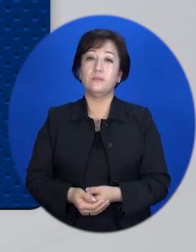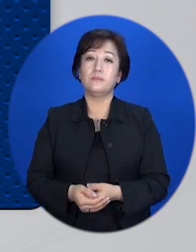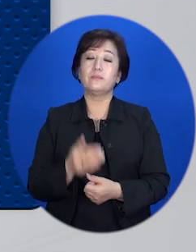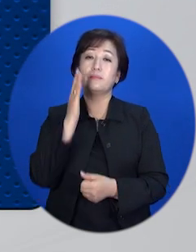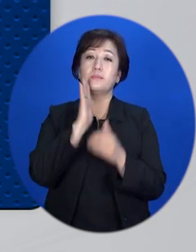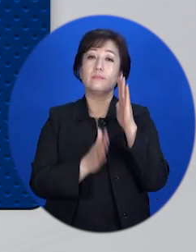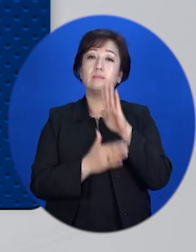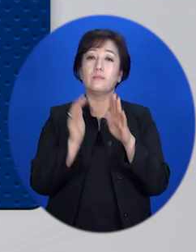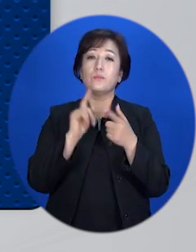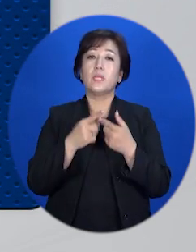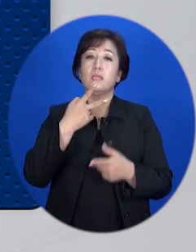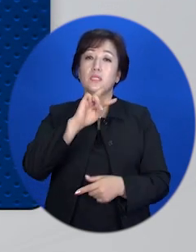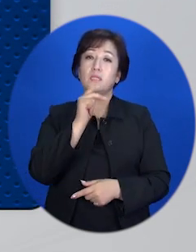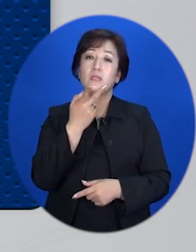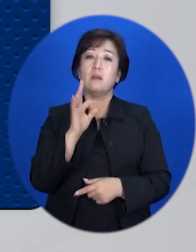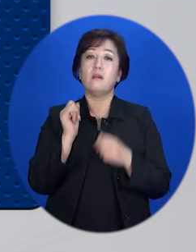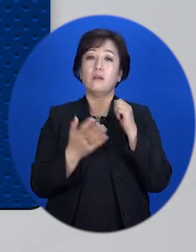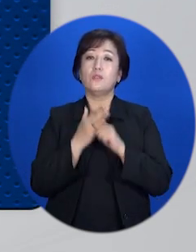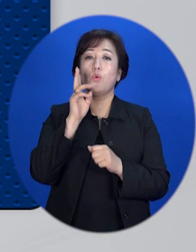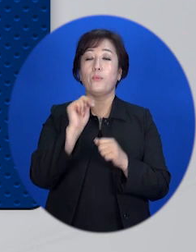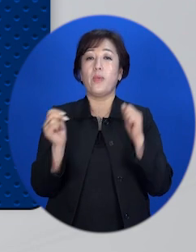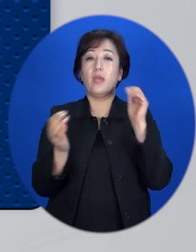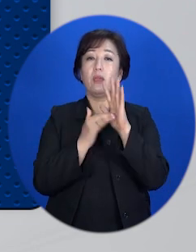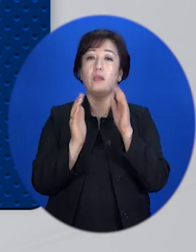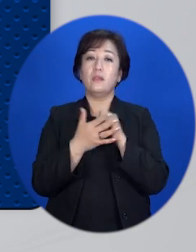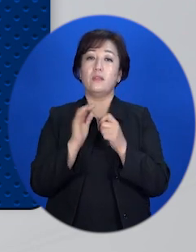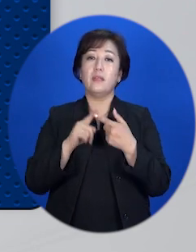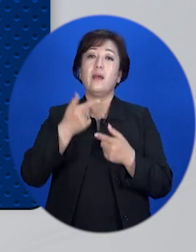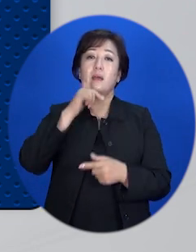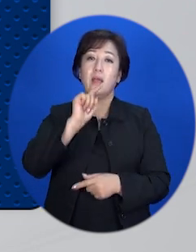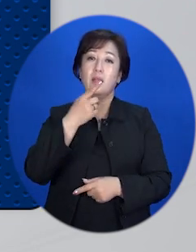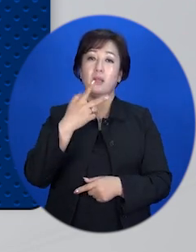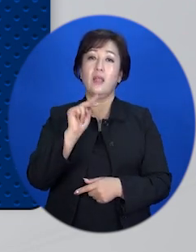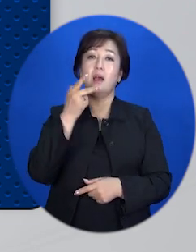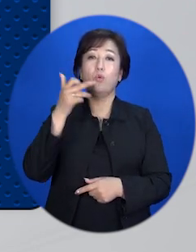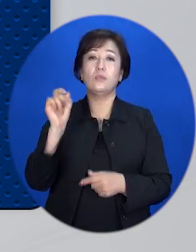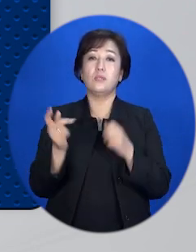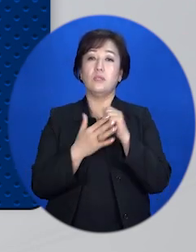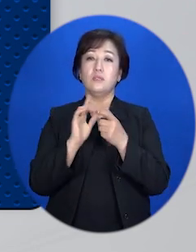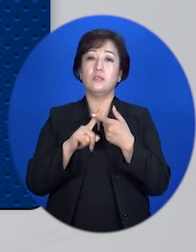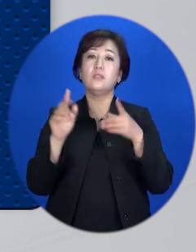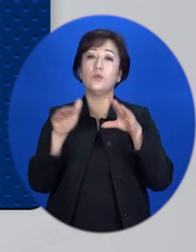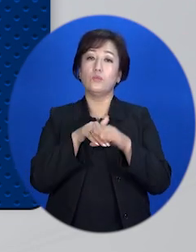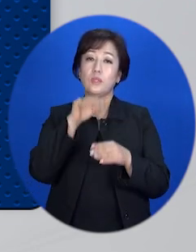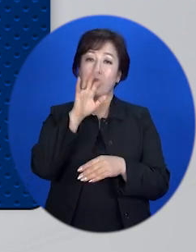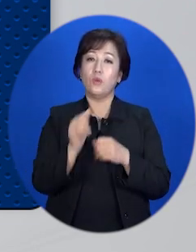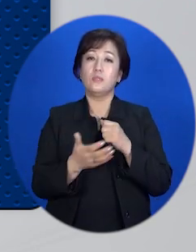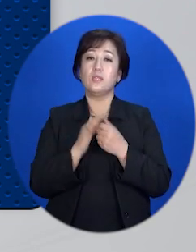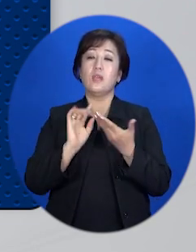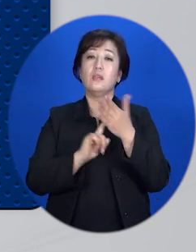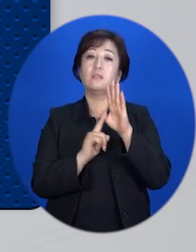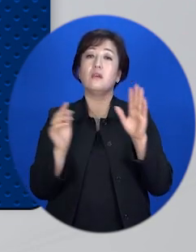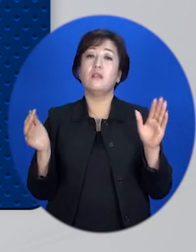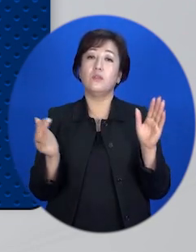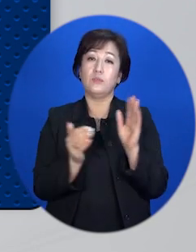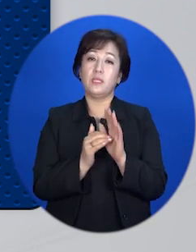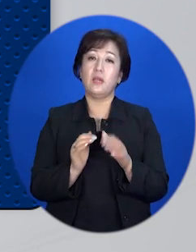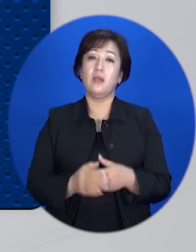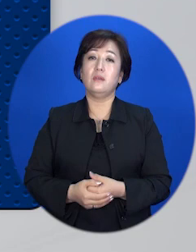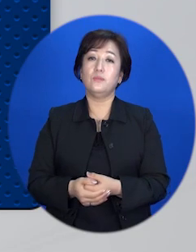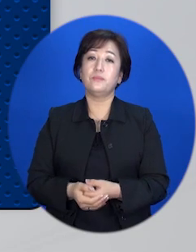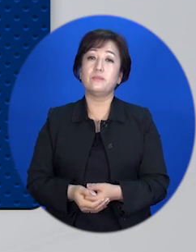울산 싱어즈 오페라단이 선보이는 오페라 갈라 콘서트가 울산 문화예술회관 간 대공연장에서 공연됩니다.